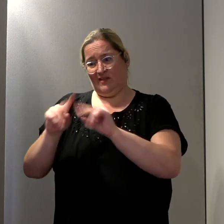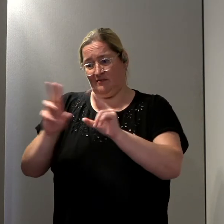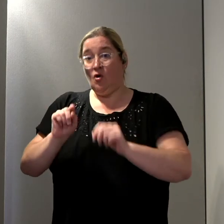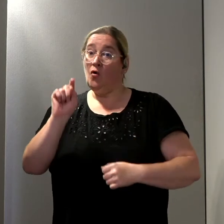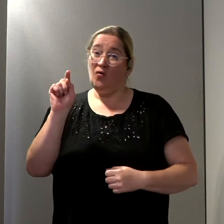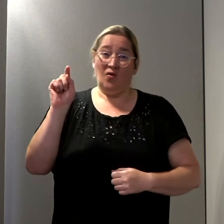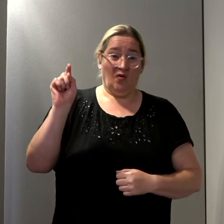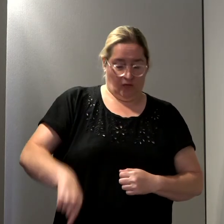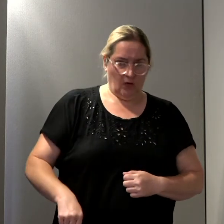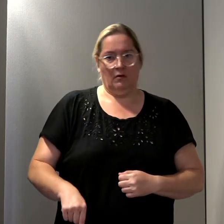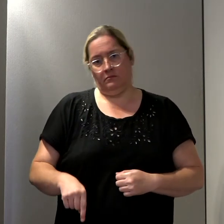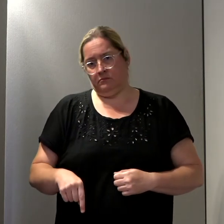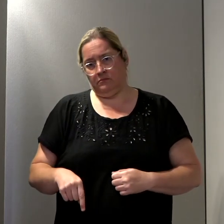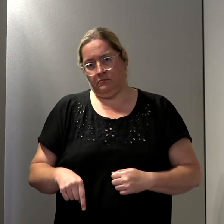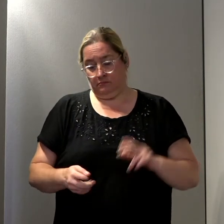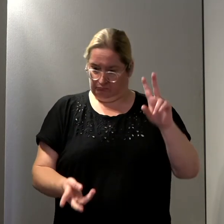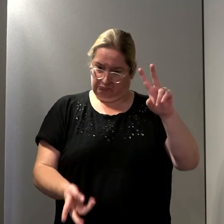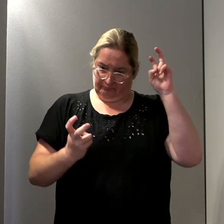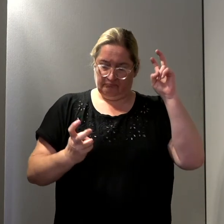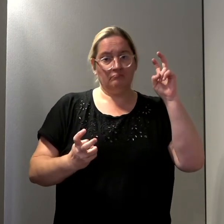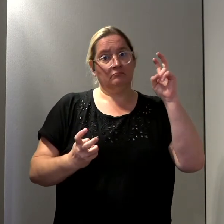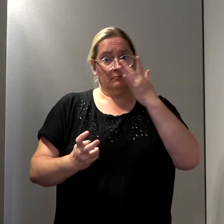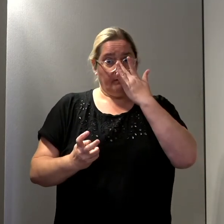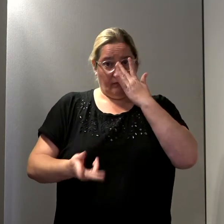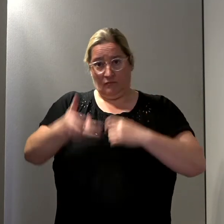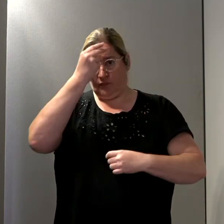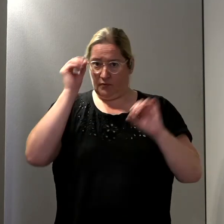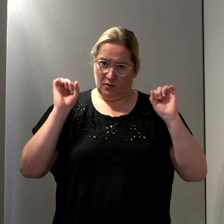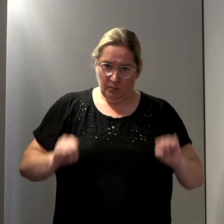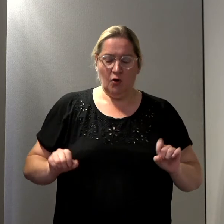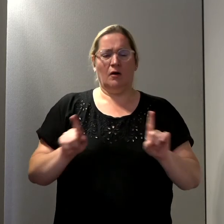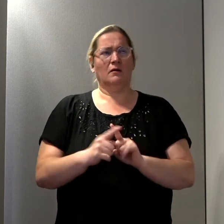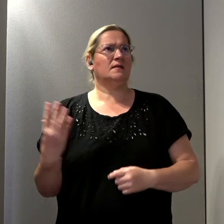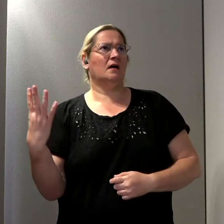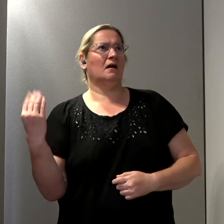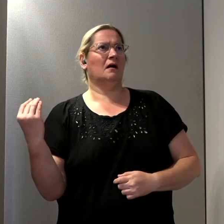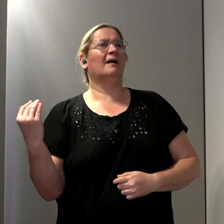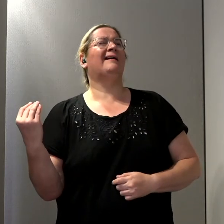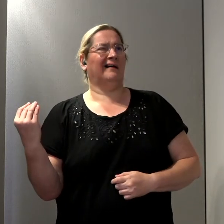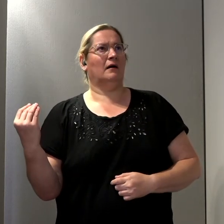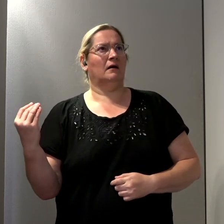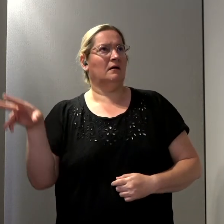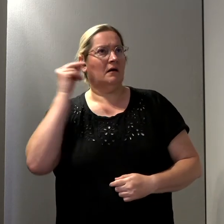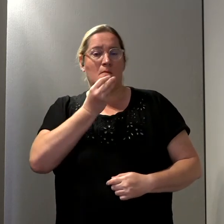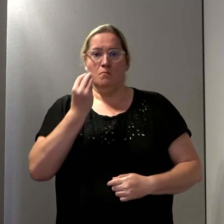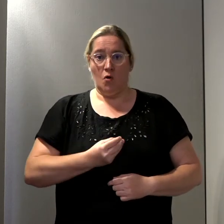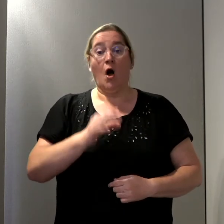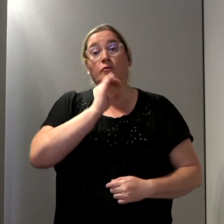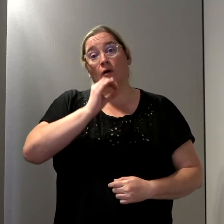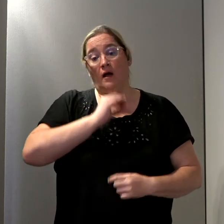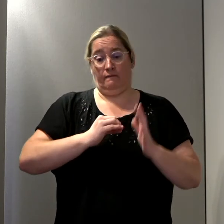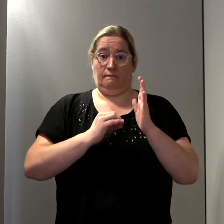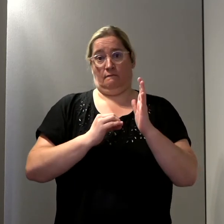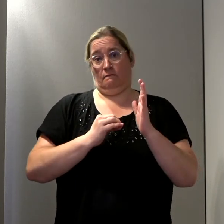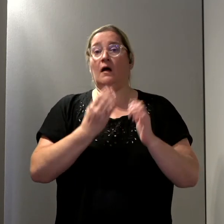que les descriptions soient compréhensibles et correctement prononcées par le lecteur d'écran. Il faut vérifier l'orthographe, le grammaire,